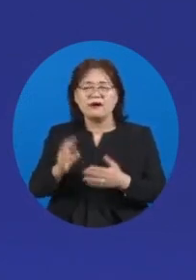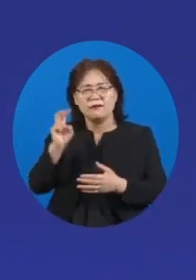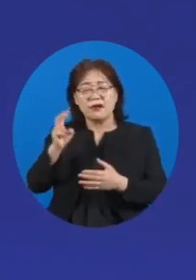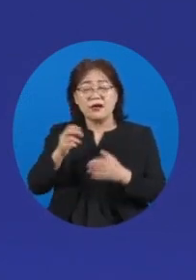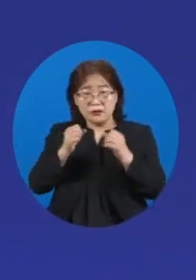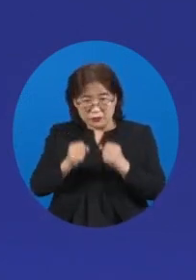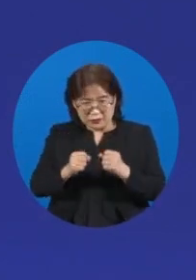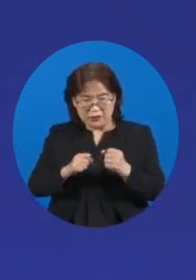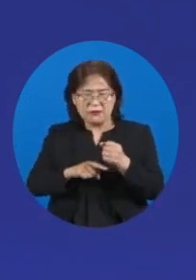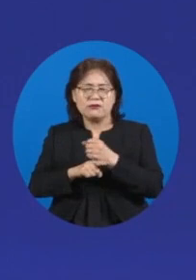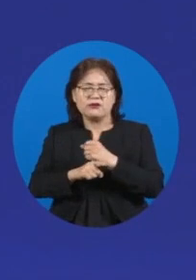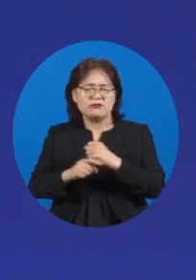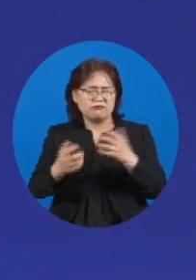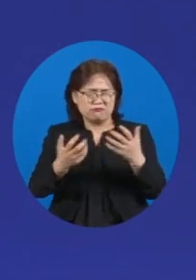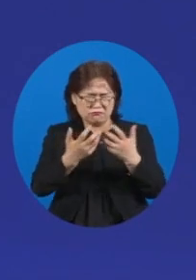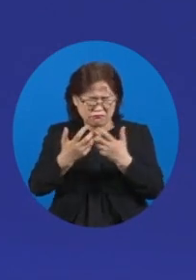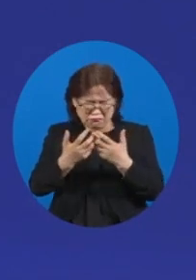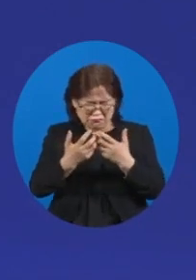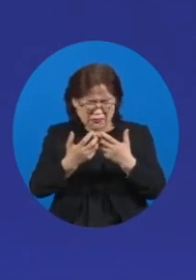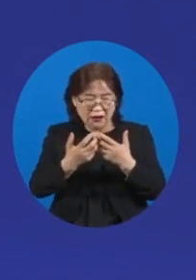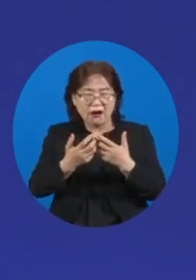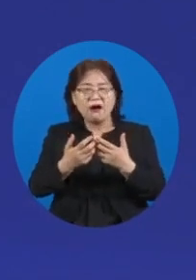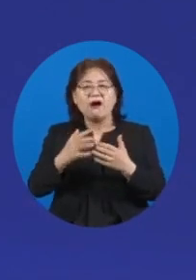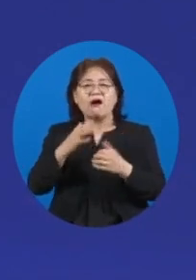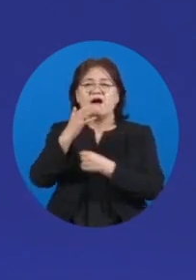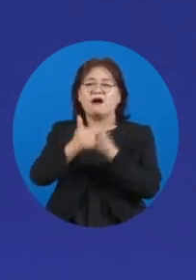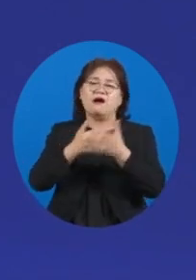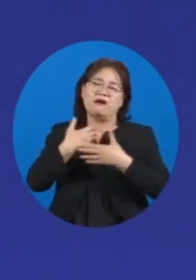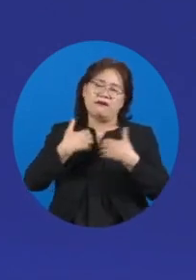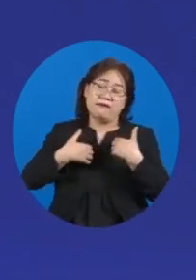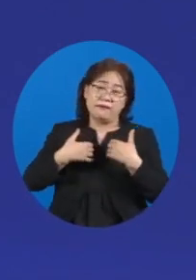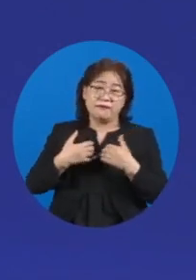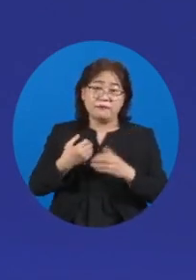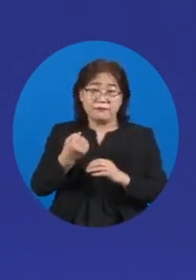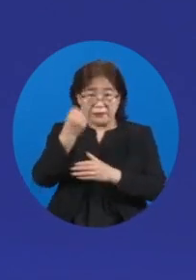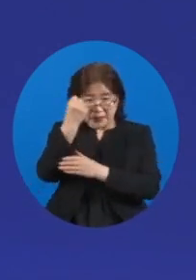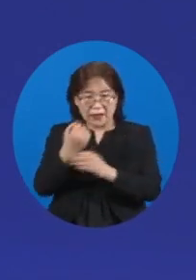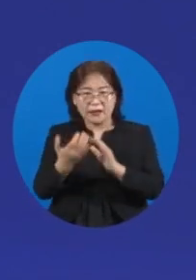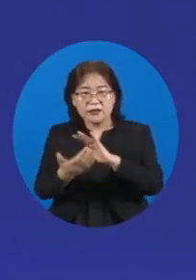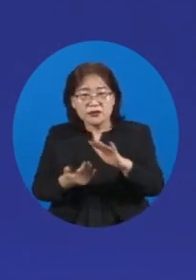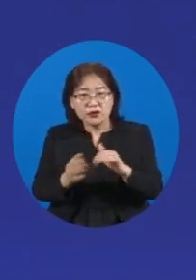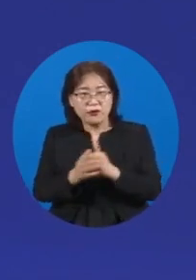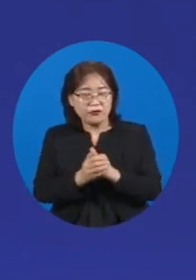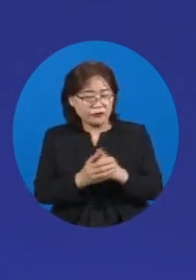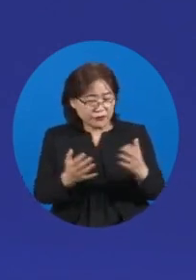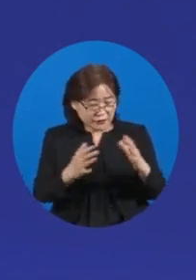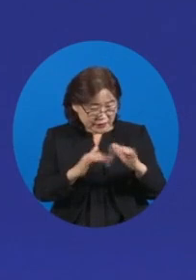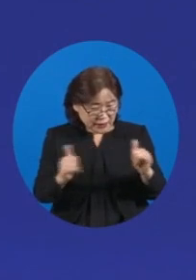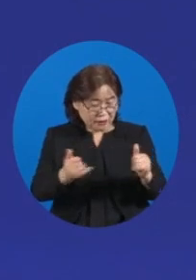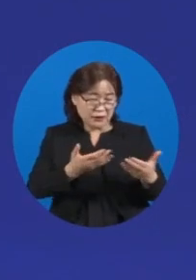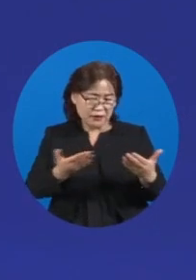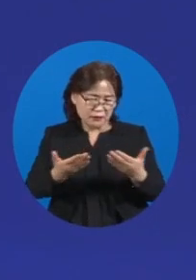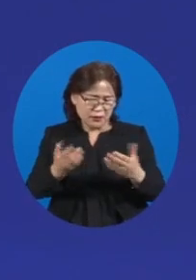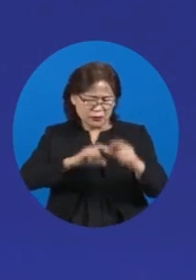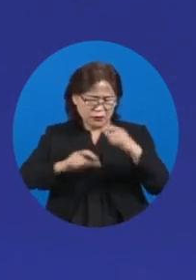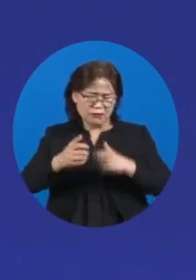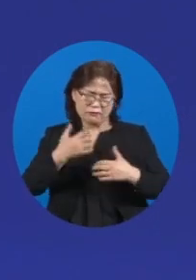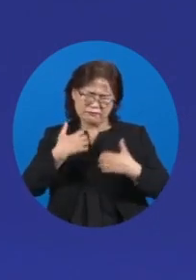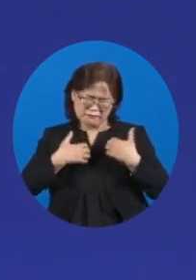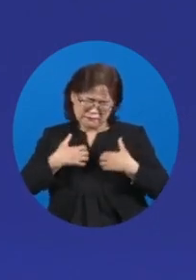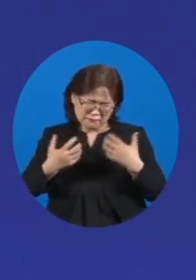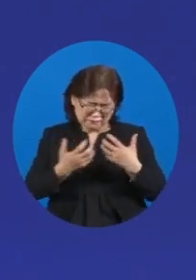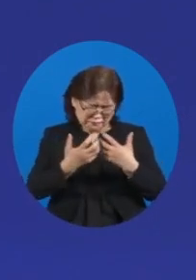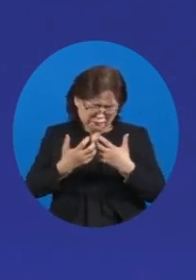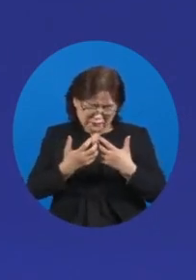의미가 더 풍성해진 굴 그러니까 타락하게 이전에는 요 인간이 일을 하면 할수록 기뻤고 일을 하면 할수록